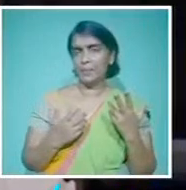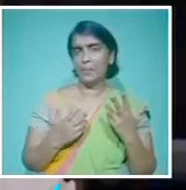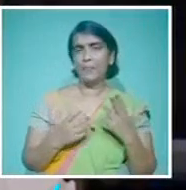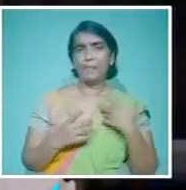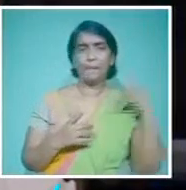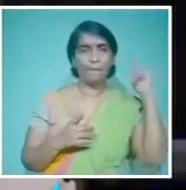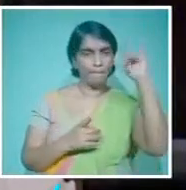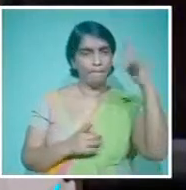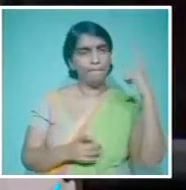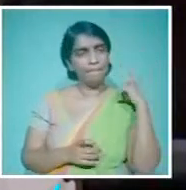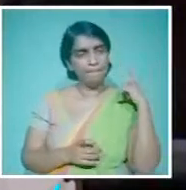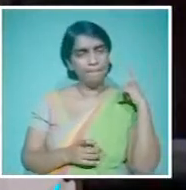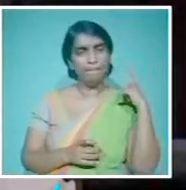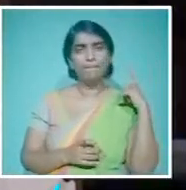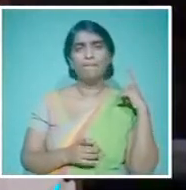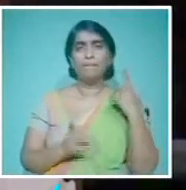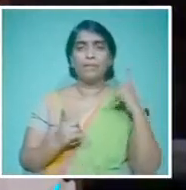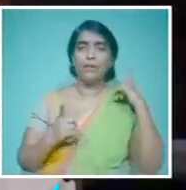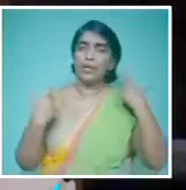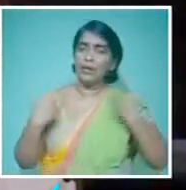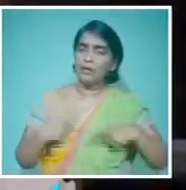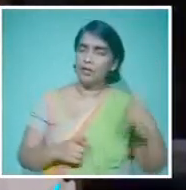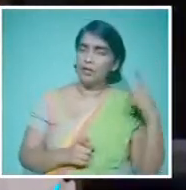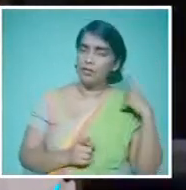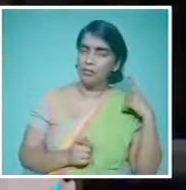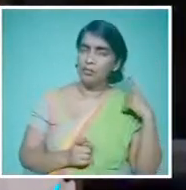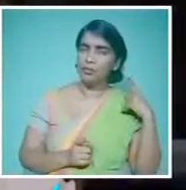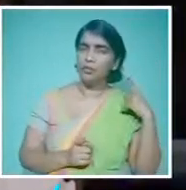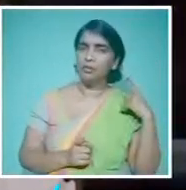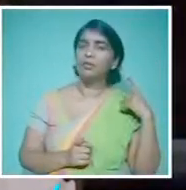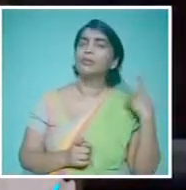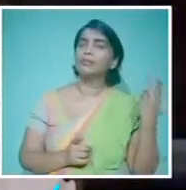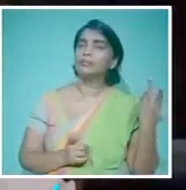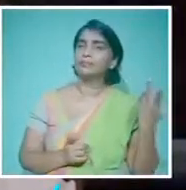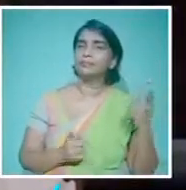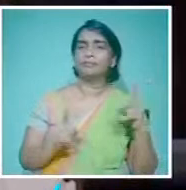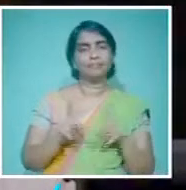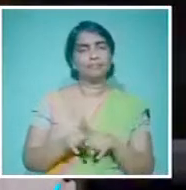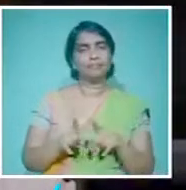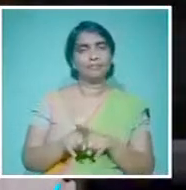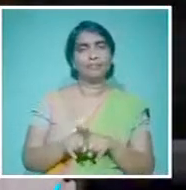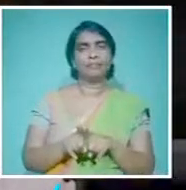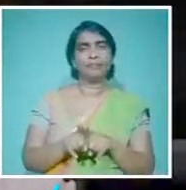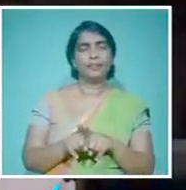Guwan hamudawa? Navika hamudawa? E wagema